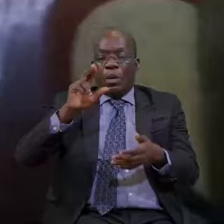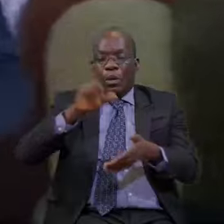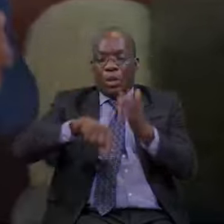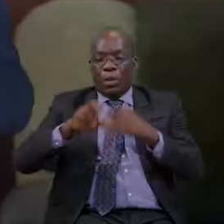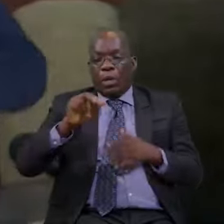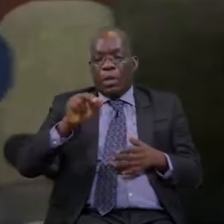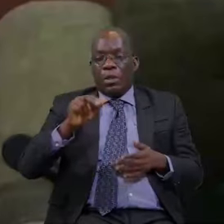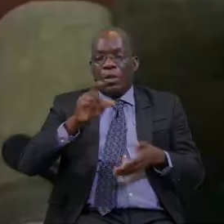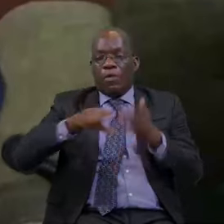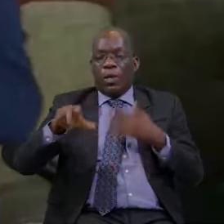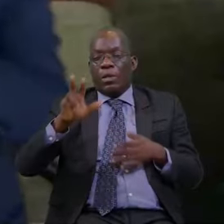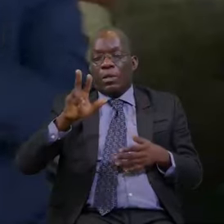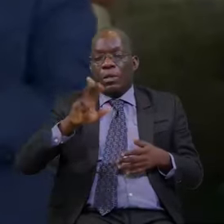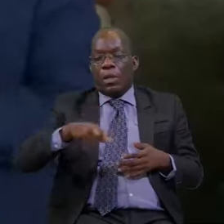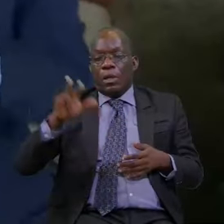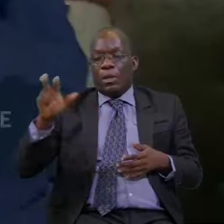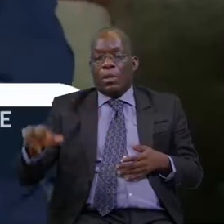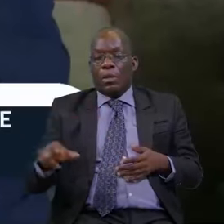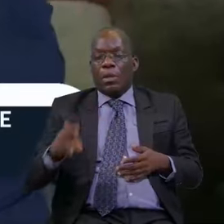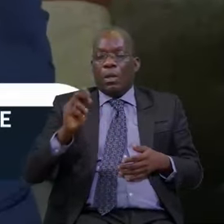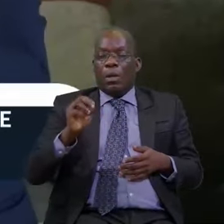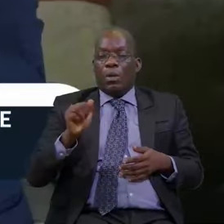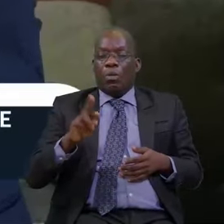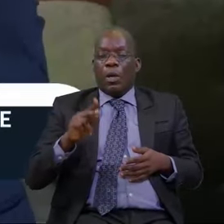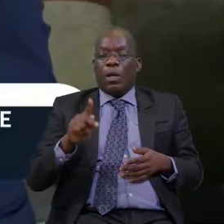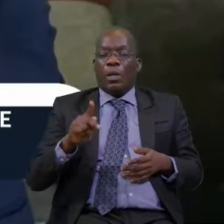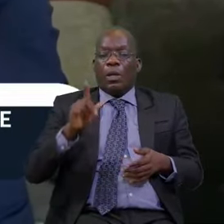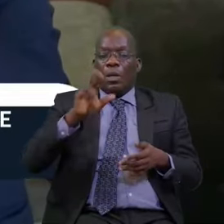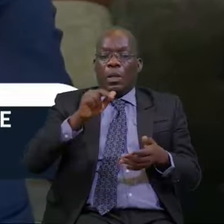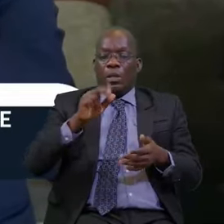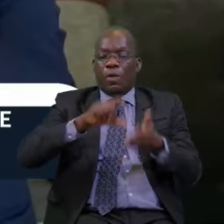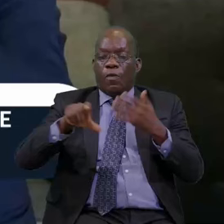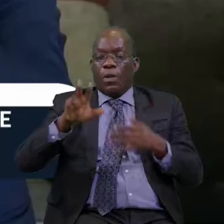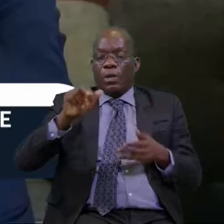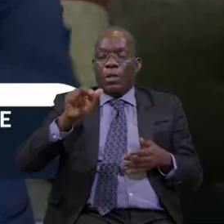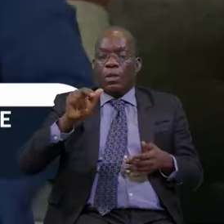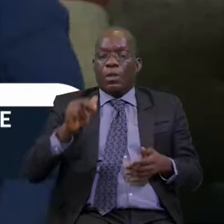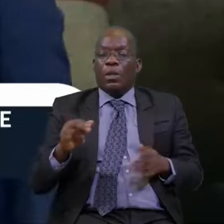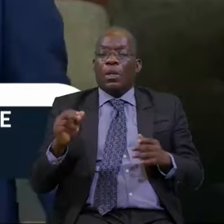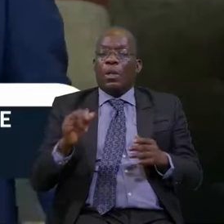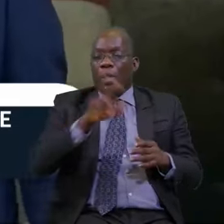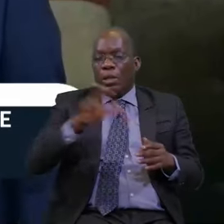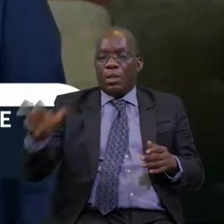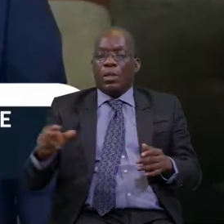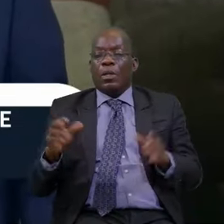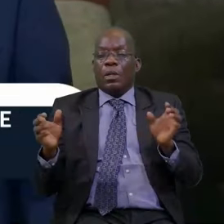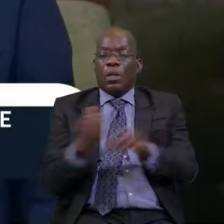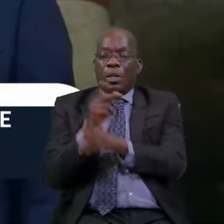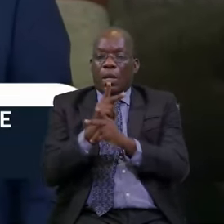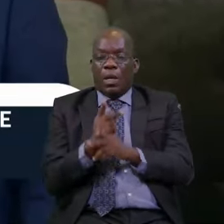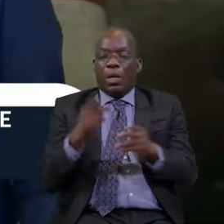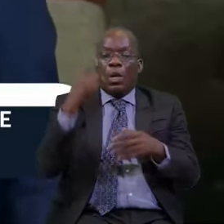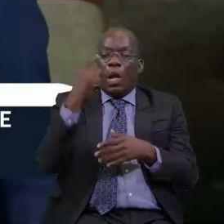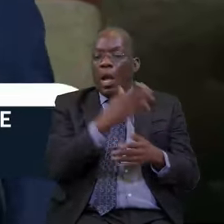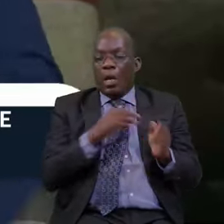Marc 13, verset 33. Prenez garde, veillez et priez,